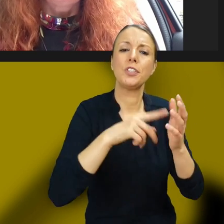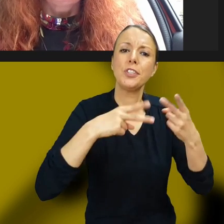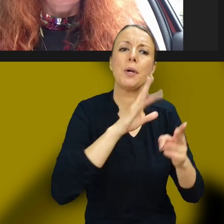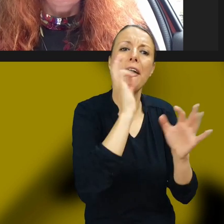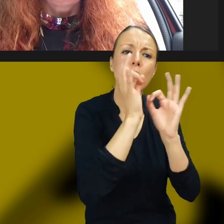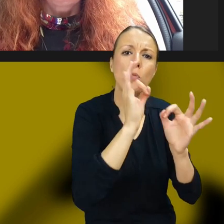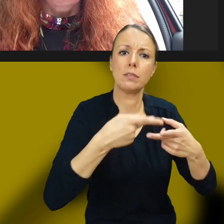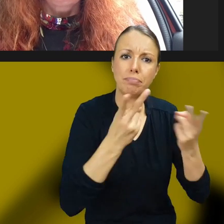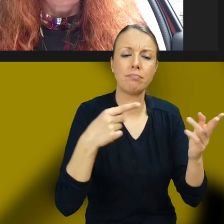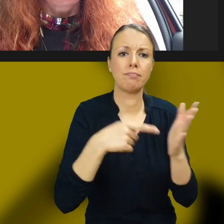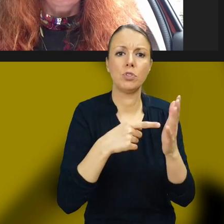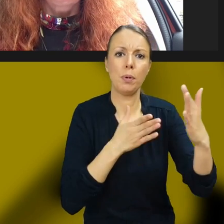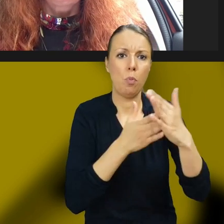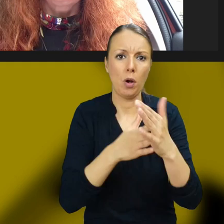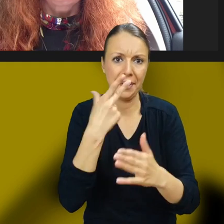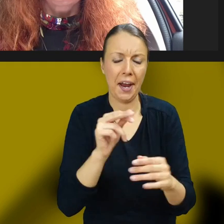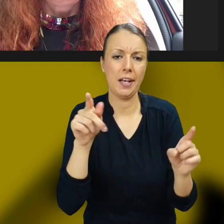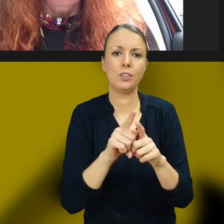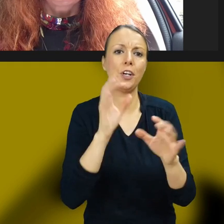demokracji. I ona musi też w relacji